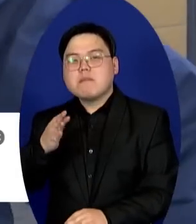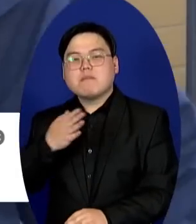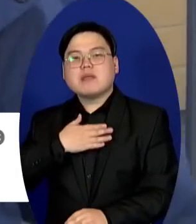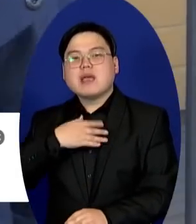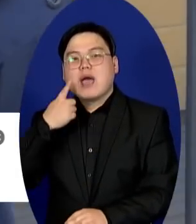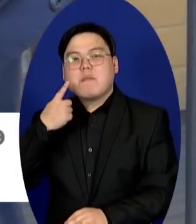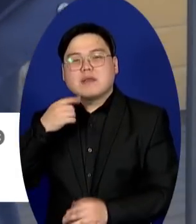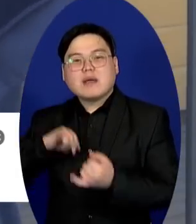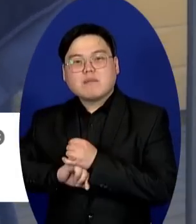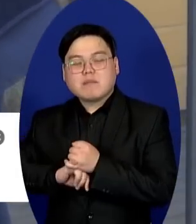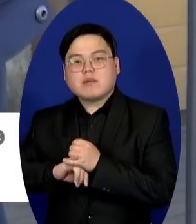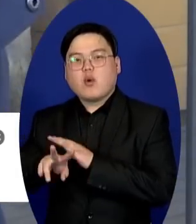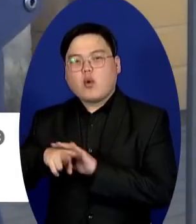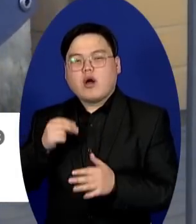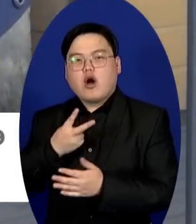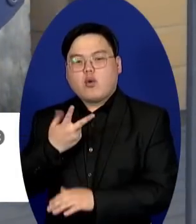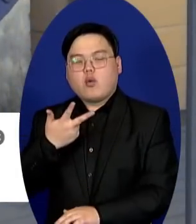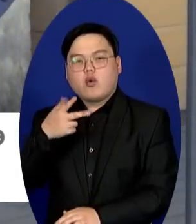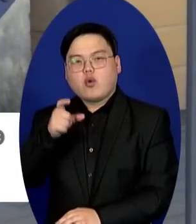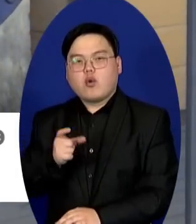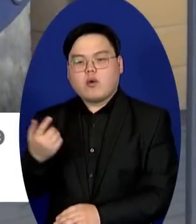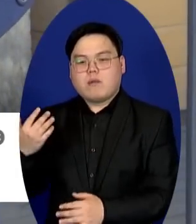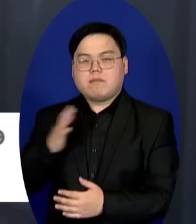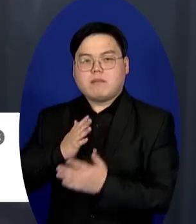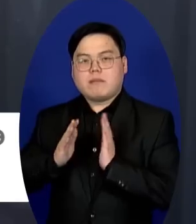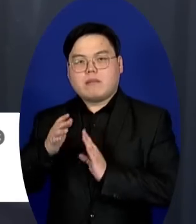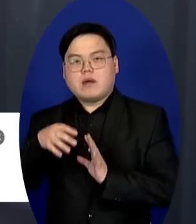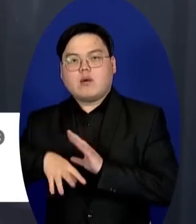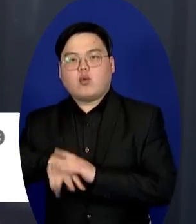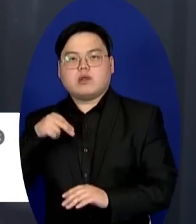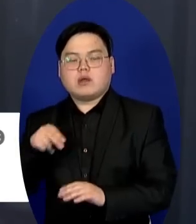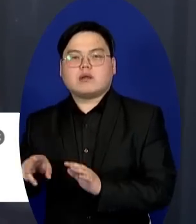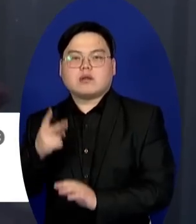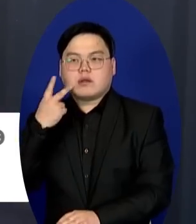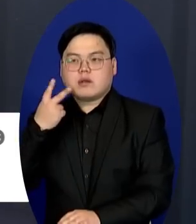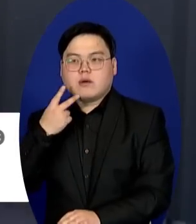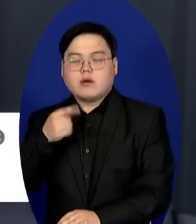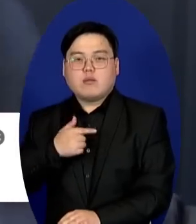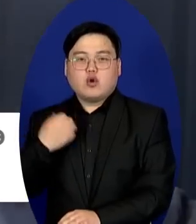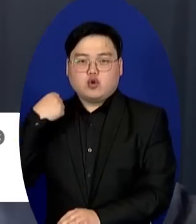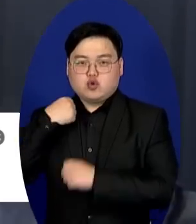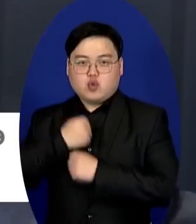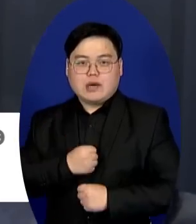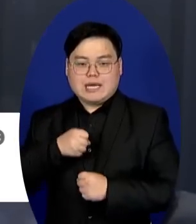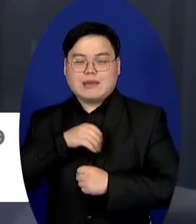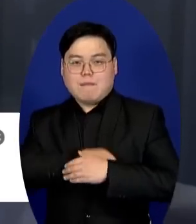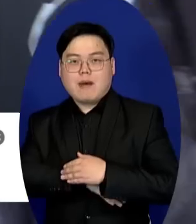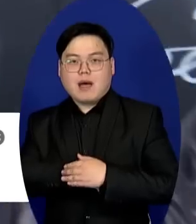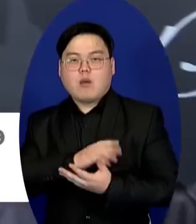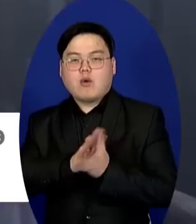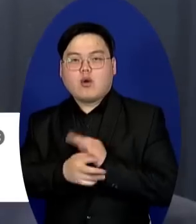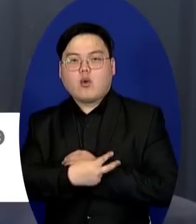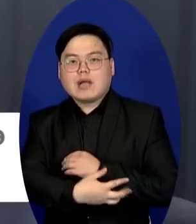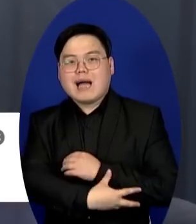хүн ингээ төлөктөг байрдаг тэгж яад авчтай гэсэн ярьж яд юм байлаа. Цүнхэндээ ингээл хийчихэд явж ирэх байхгүй аваарсан.